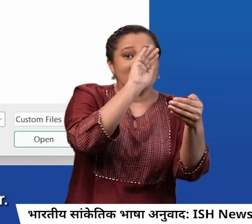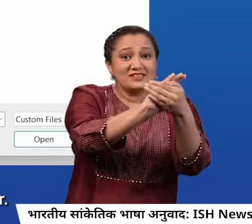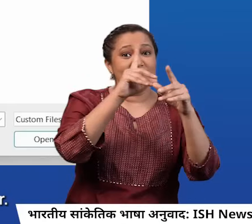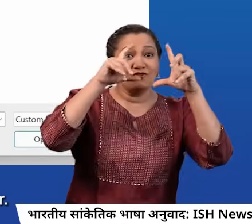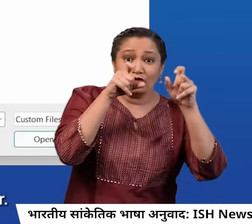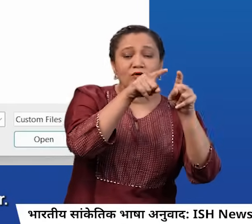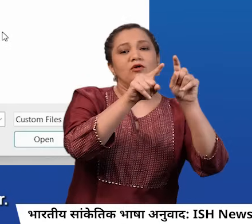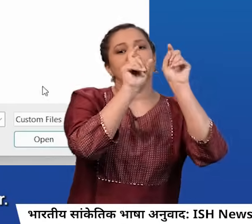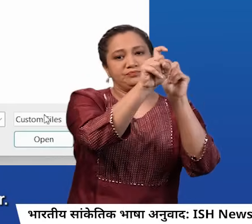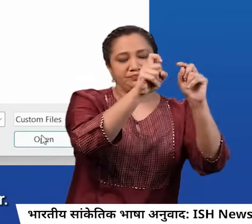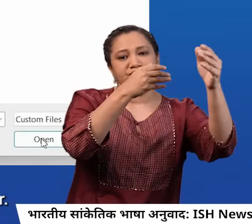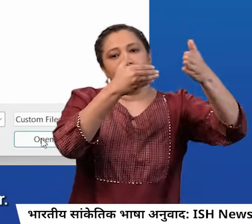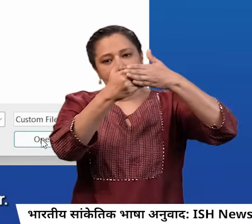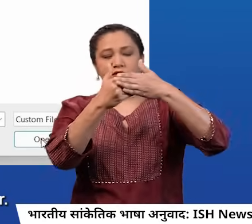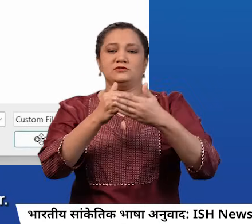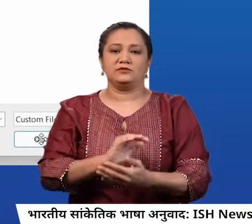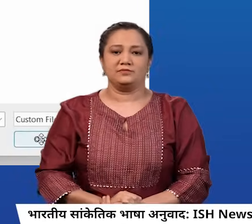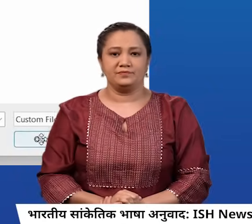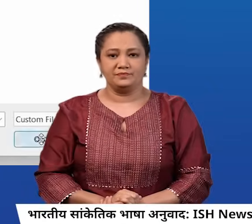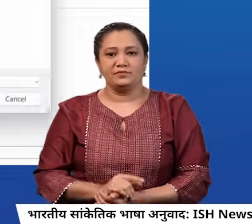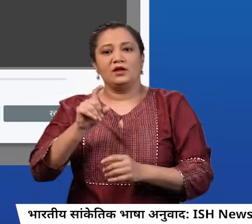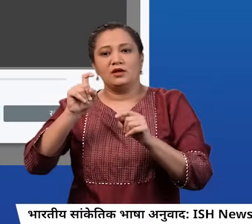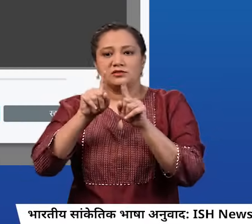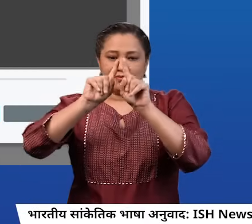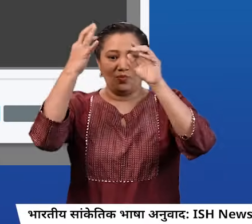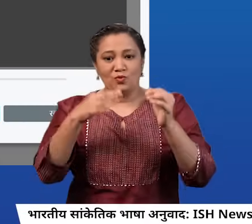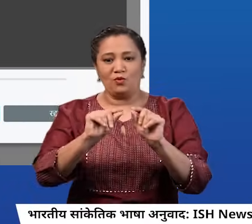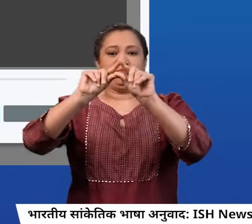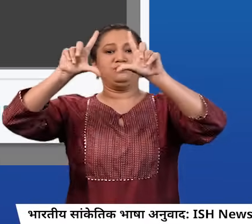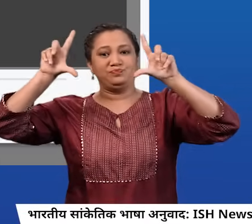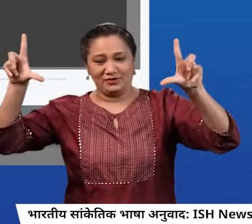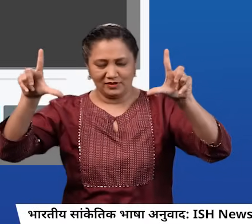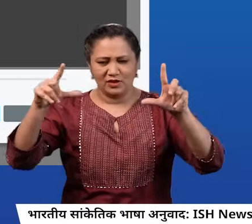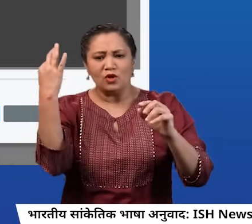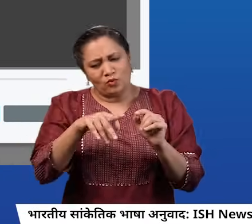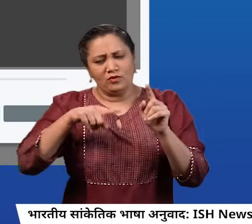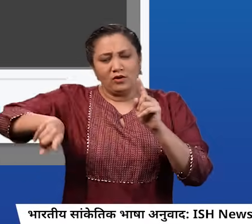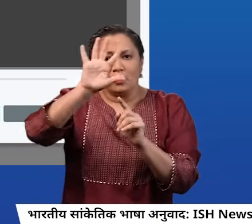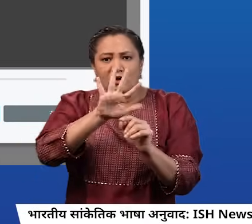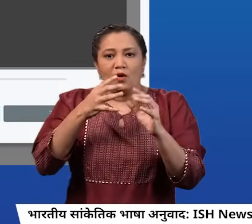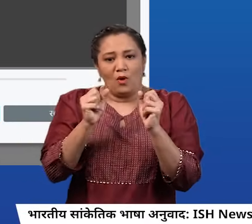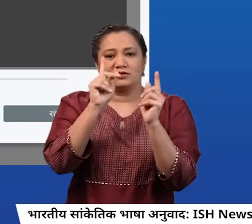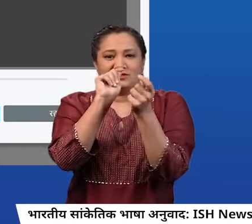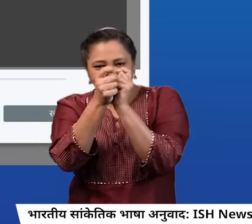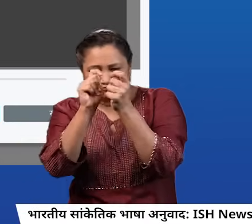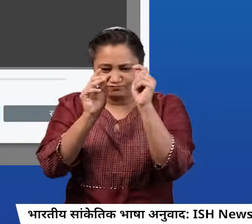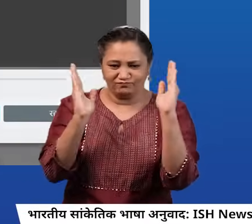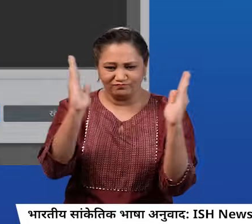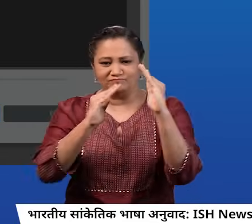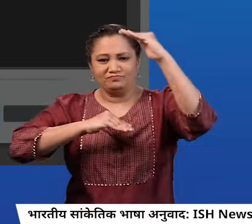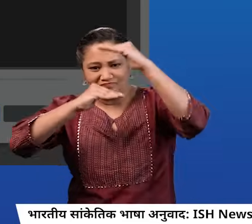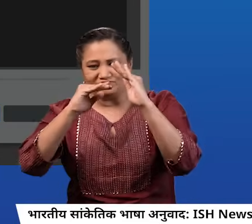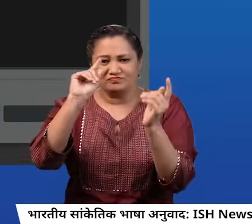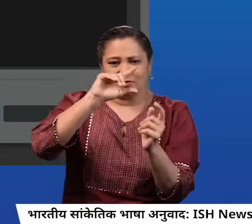कम्प्यूटर मधे सेव केलेल आपला चायाची त्र निवडा ते निवड़ताज आपन एका नव्या पाना वरियतो। इथे आपलेला चायाची त्र एडिट करने विशेई